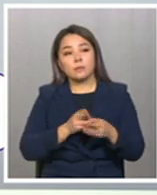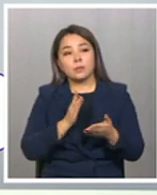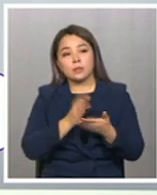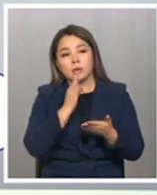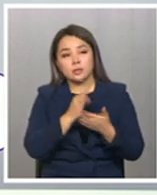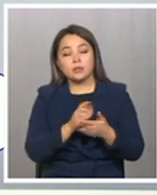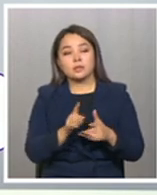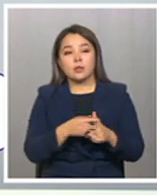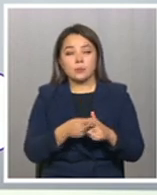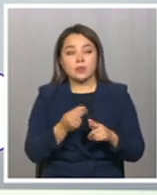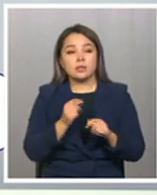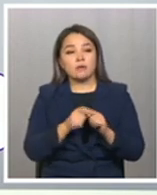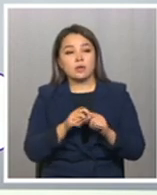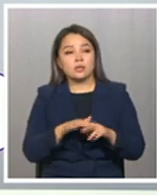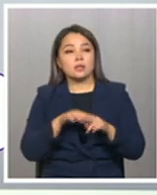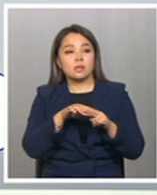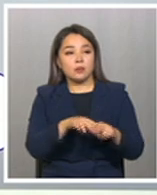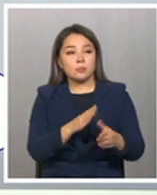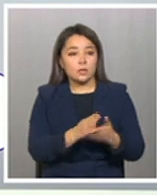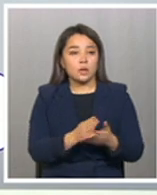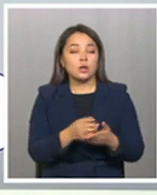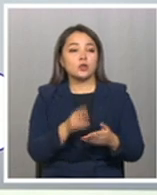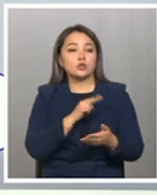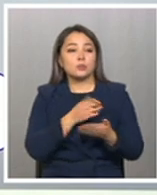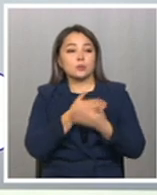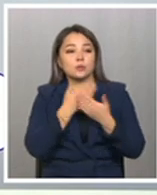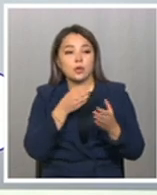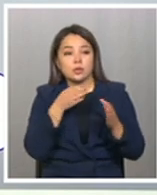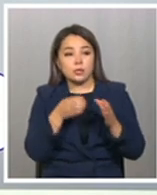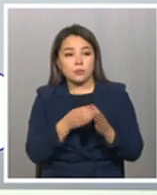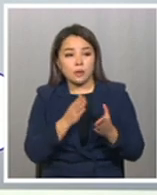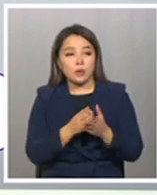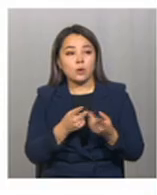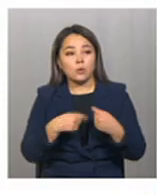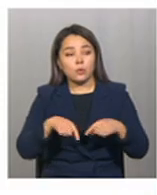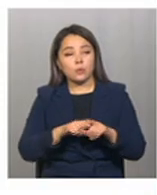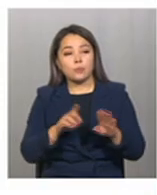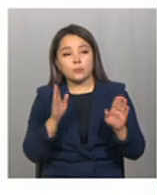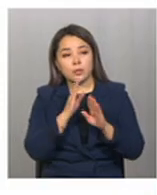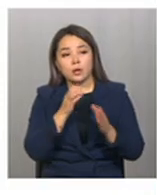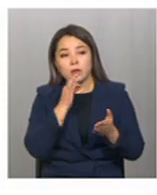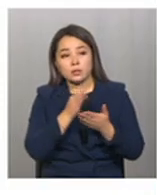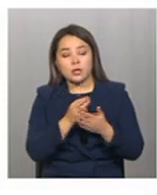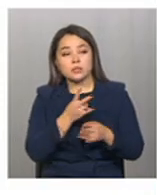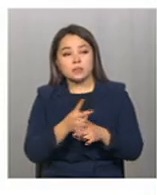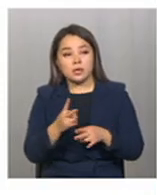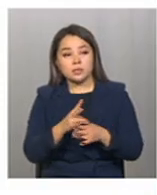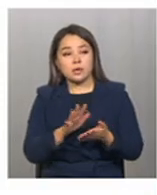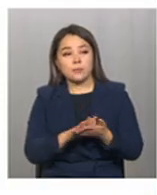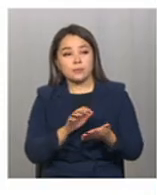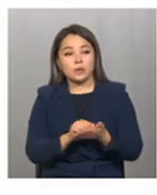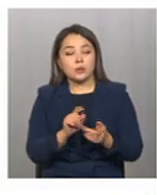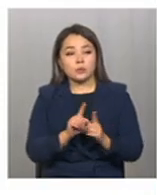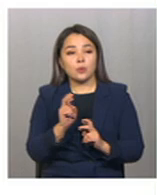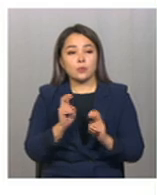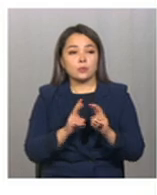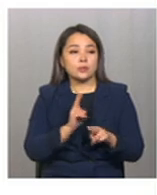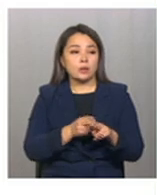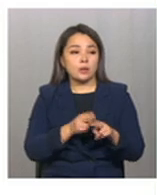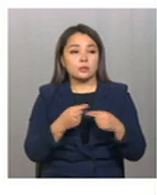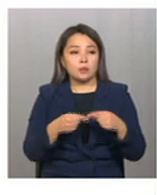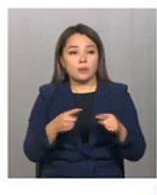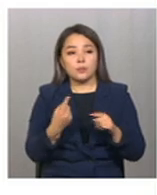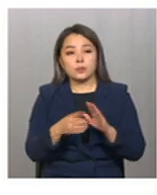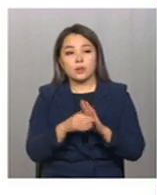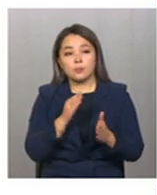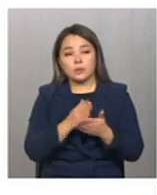немесе инвестиция тарту, және де жұмыссыздық, сонымен бірге қоршаған ортаға зиян келтіретін өндірістер жайындағы кедергілердің бірін таңдай отырып,